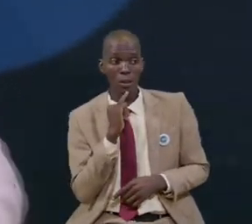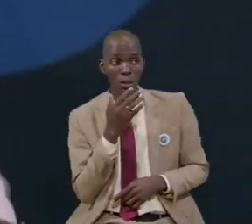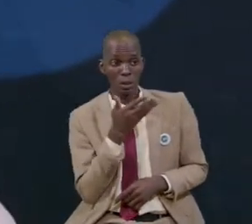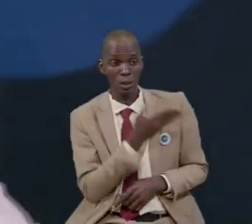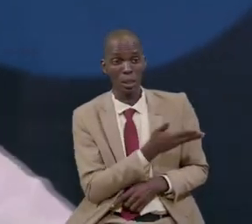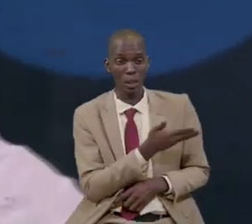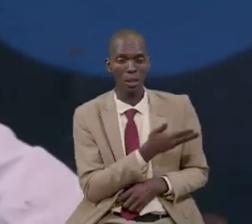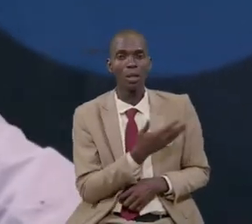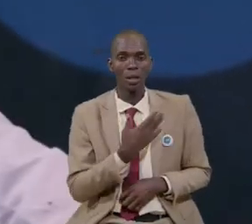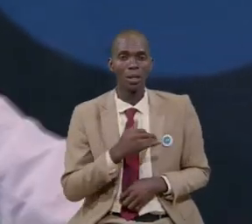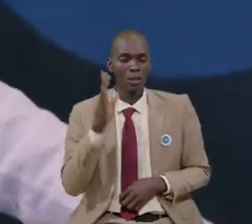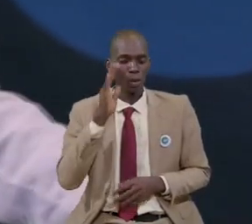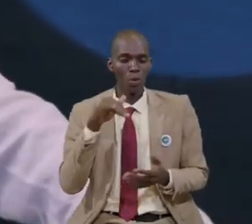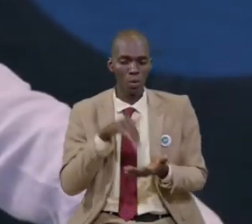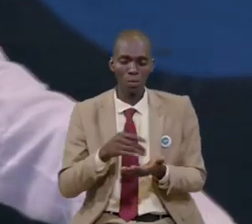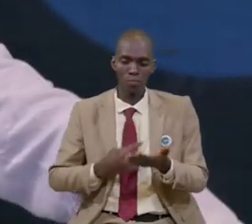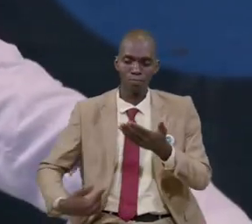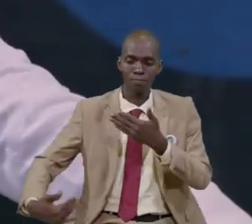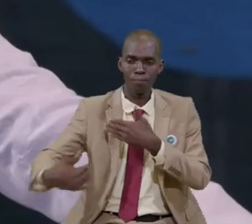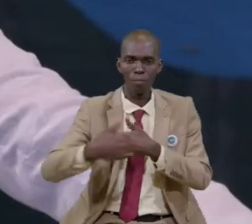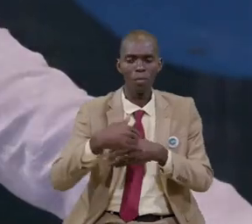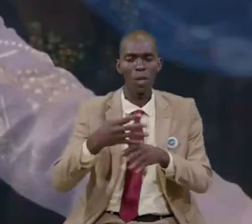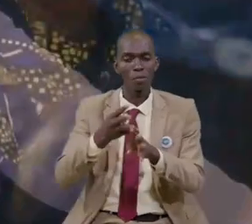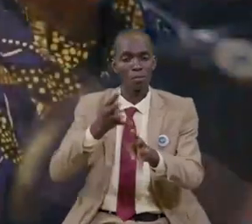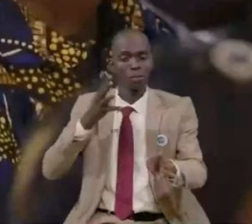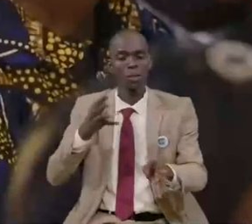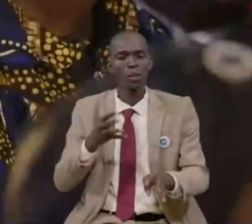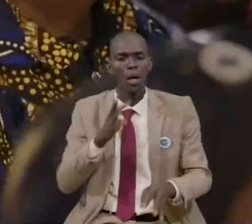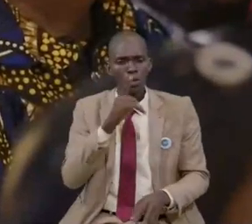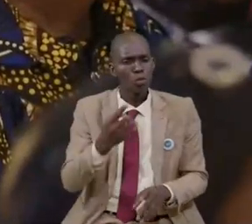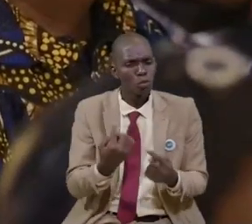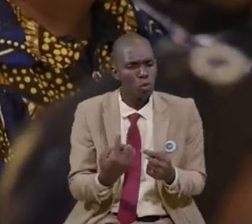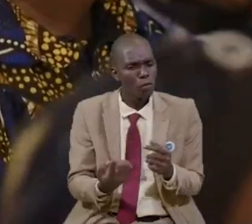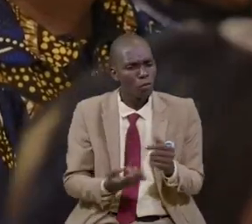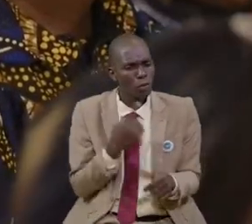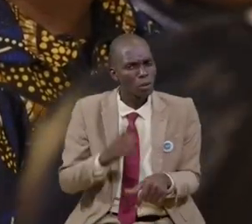puis je vais aller là-bas. Que tu veux d'arriver, oui, monsieur.